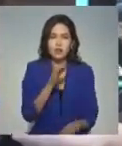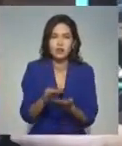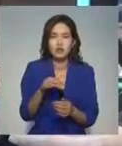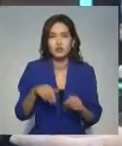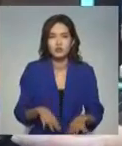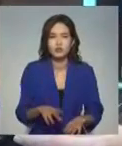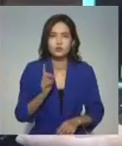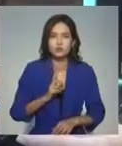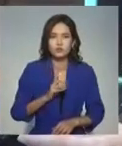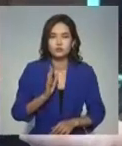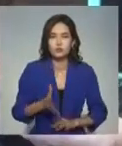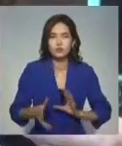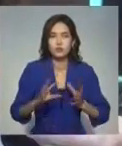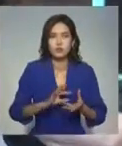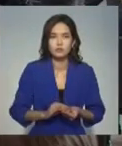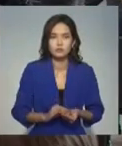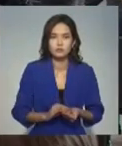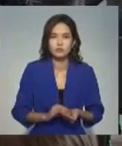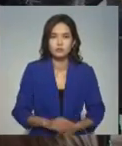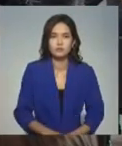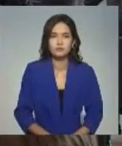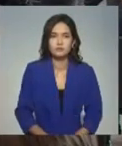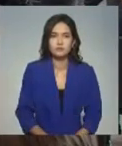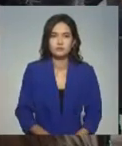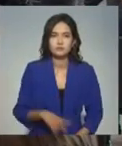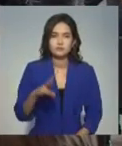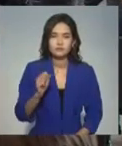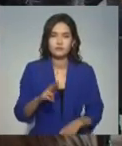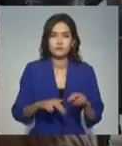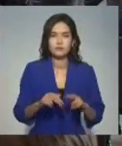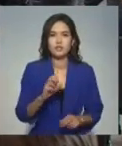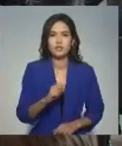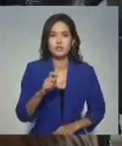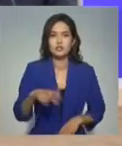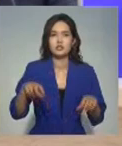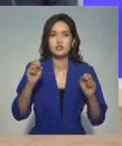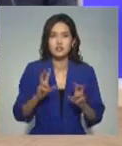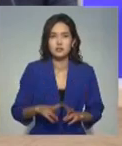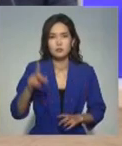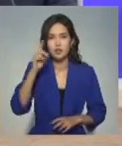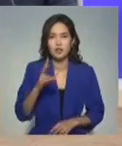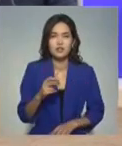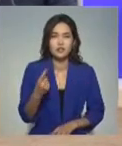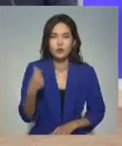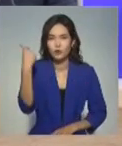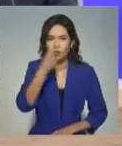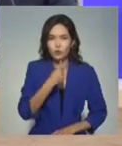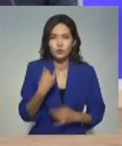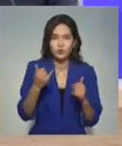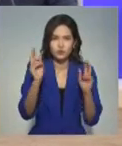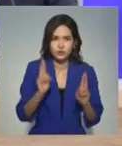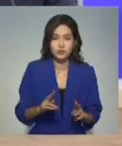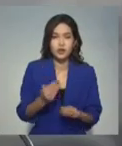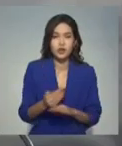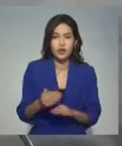решение. Это мы вопрос готовим. На строительство АЭС специалисты закладывают не один год. Сейчас процесс